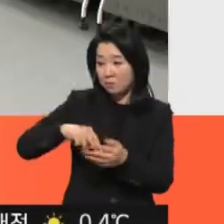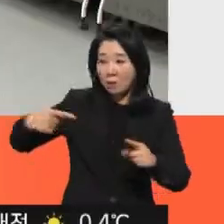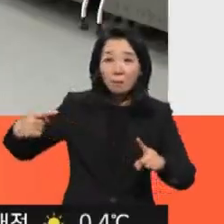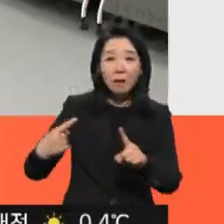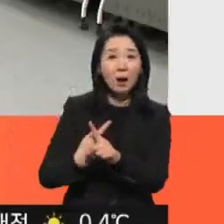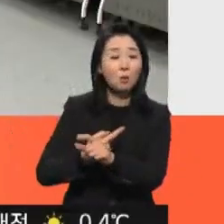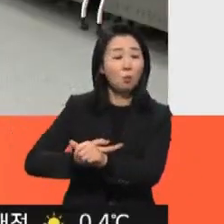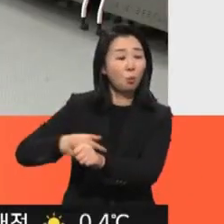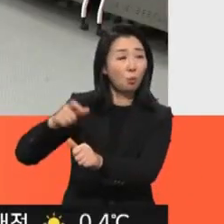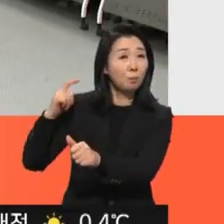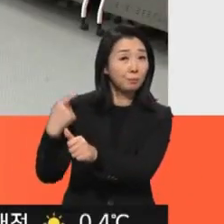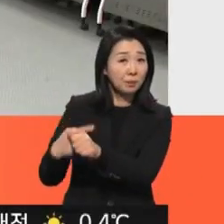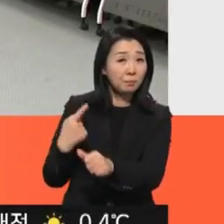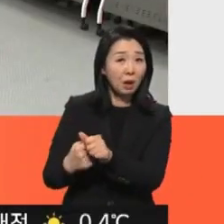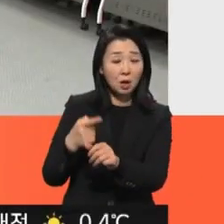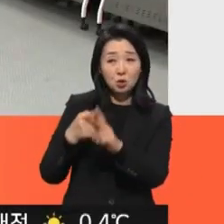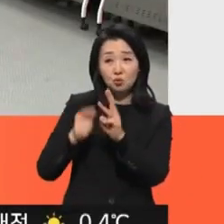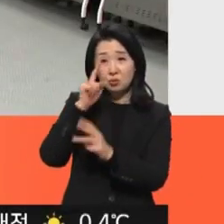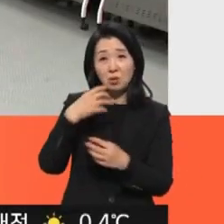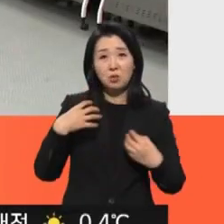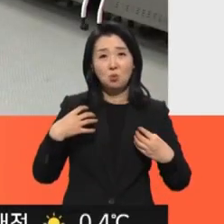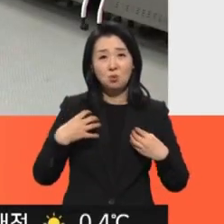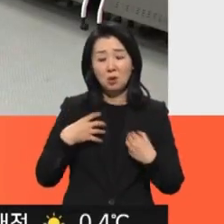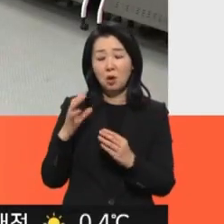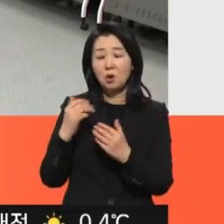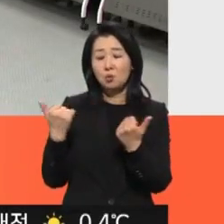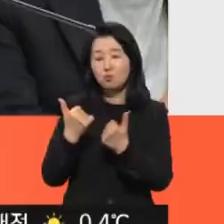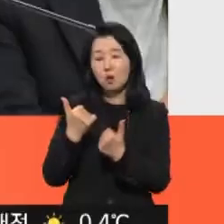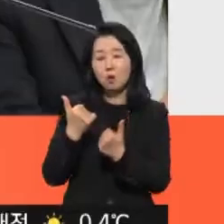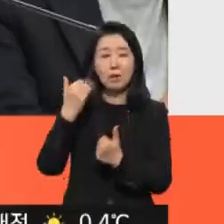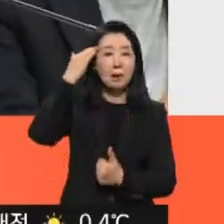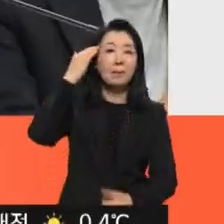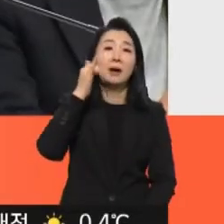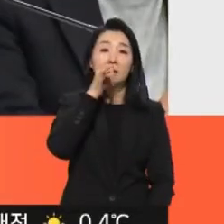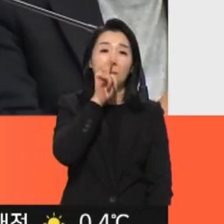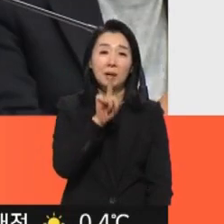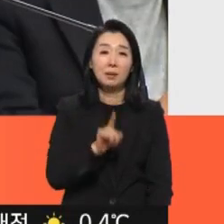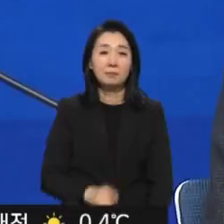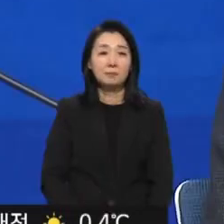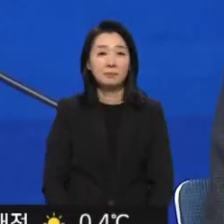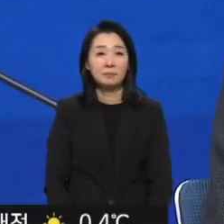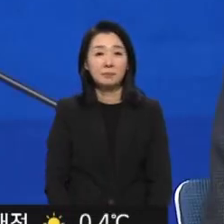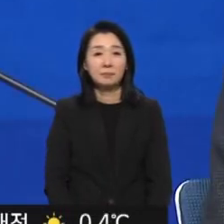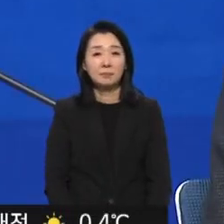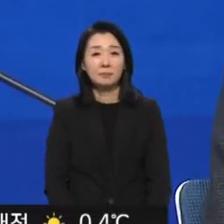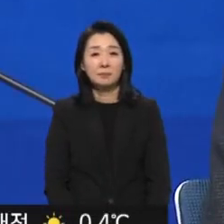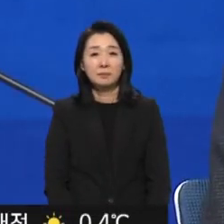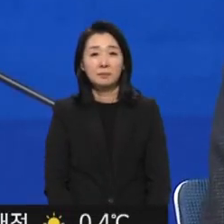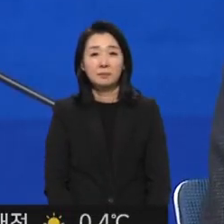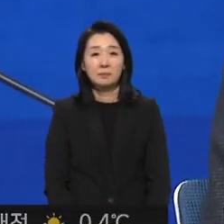특히 윤석열 대통령이 국회 협상을 가로막고 있다면서 이렇게 말했습니다.